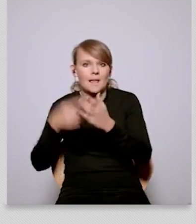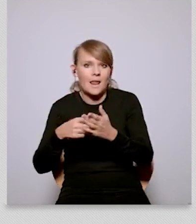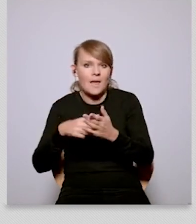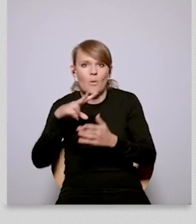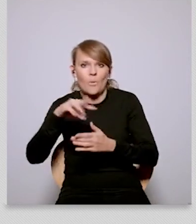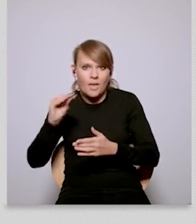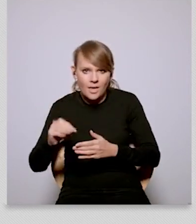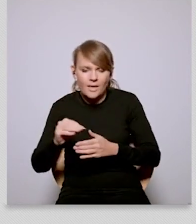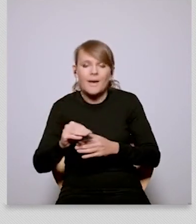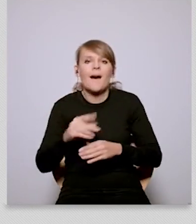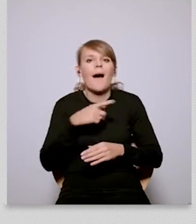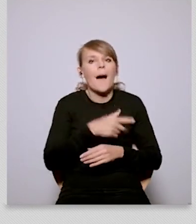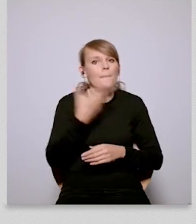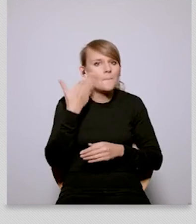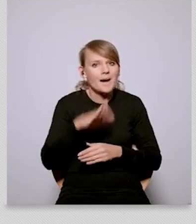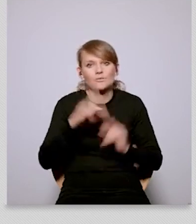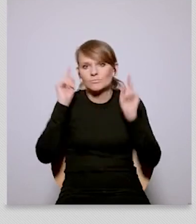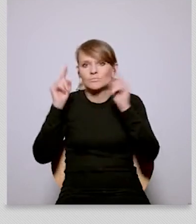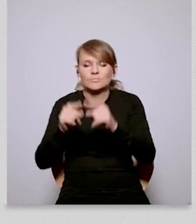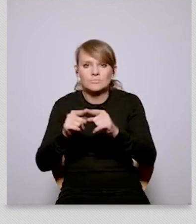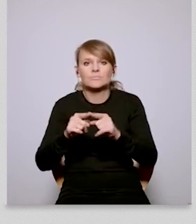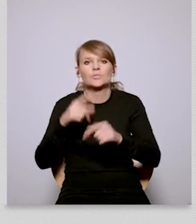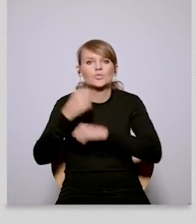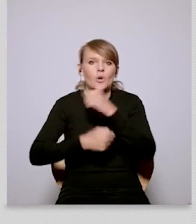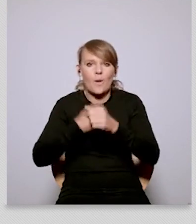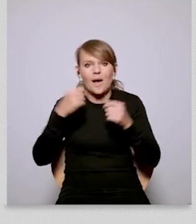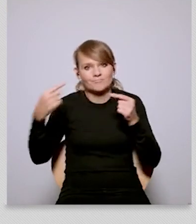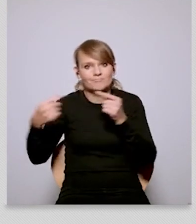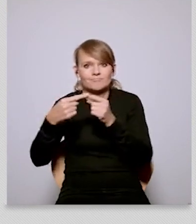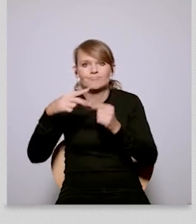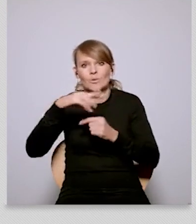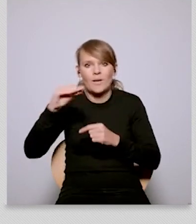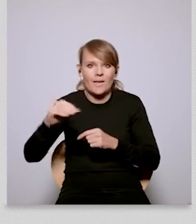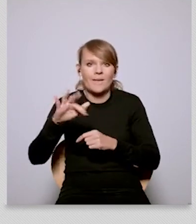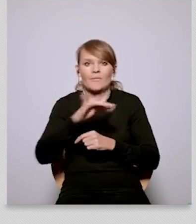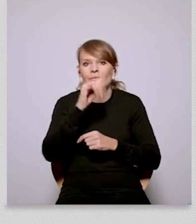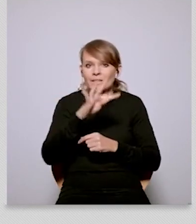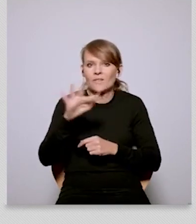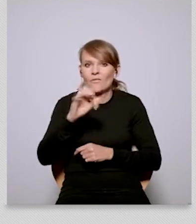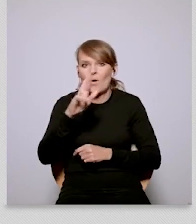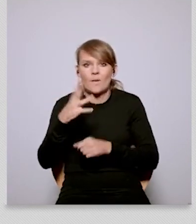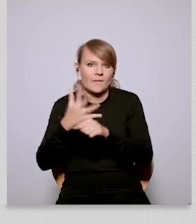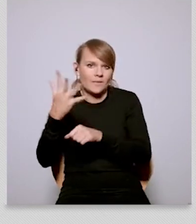skoncentrować na działaniach bardziej w duchu europejskim w kontekście wytworzyć tej warstw na przykład